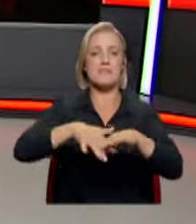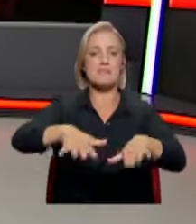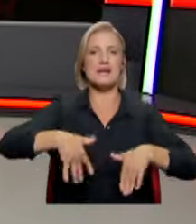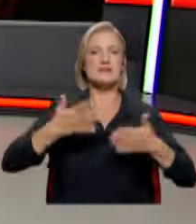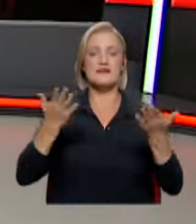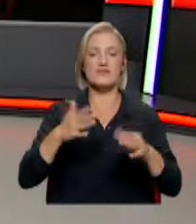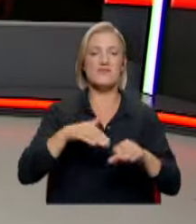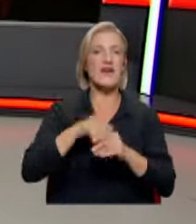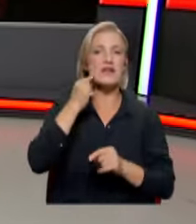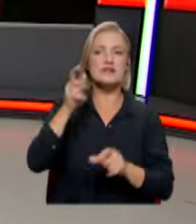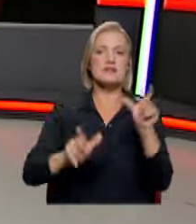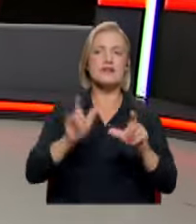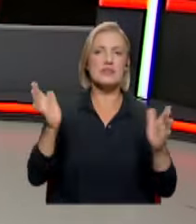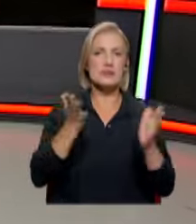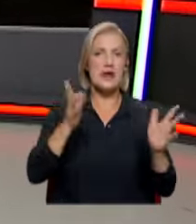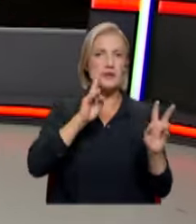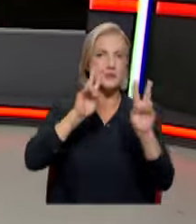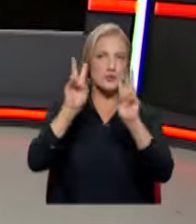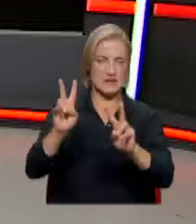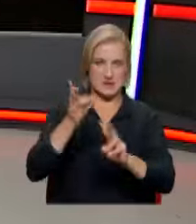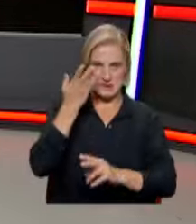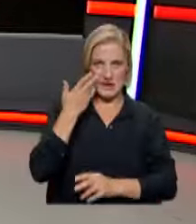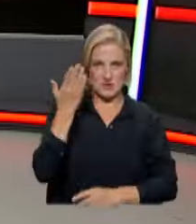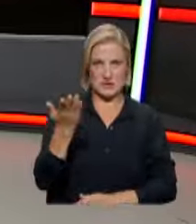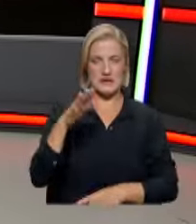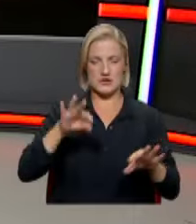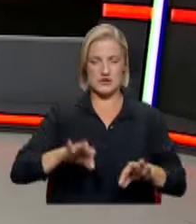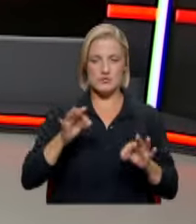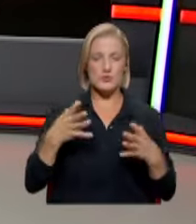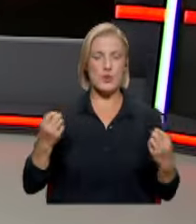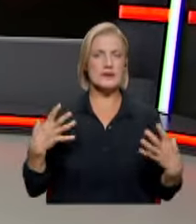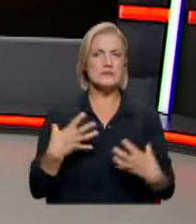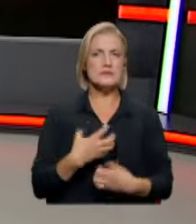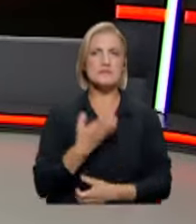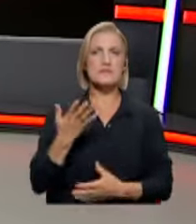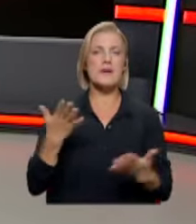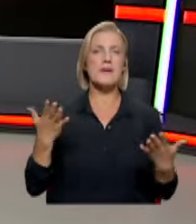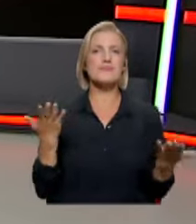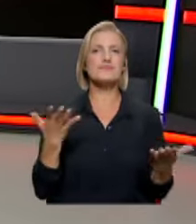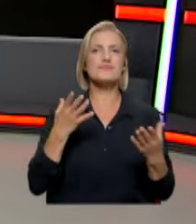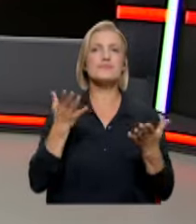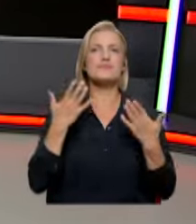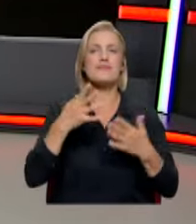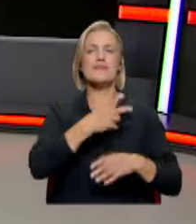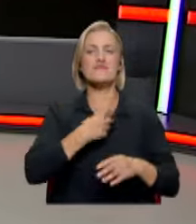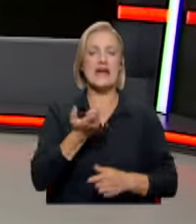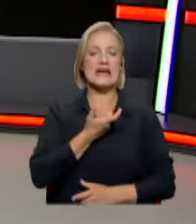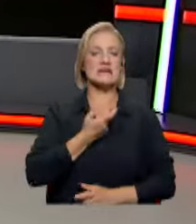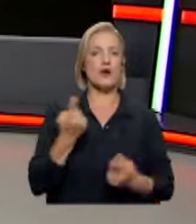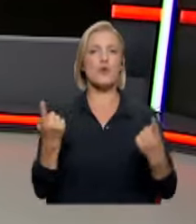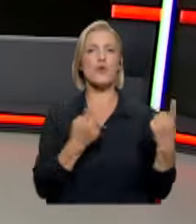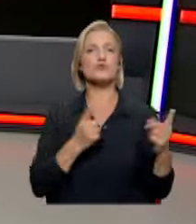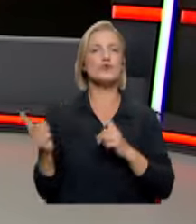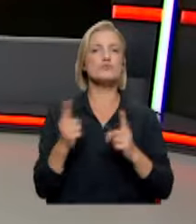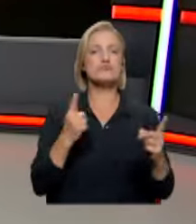Yahu vekiller ne halde, göreceksiniz, izleyeceksiniz şimdi. Çok gergindi. Atmosfer çok gergindi. Vergi yasasını